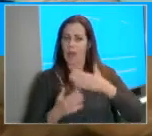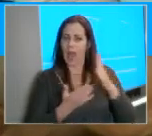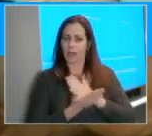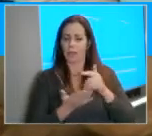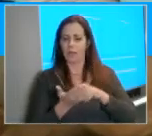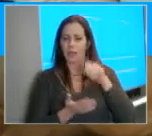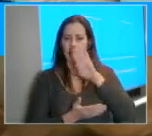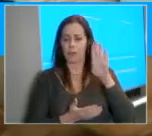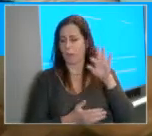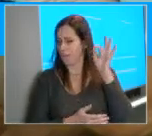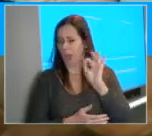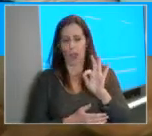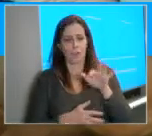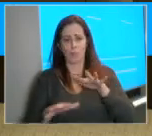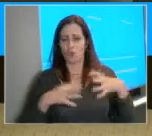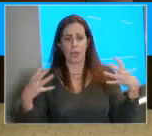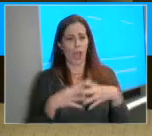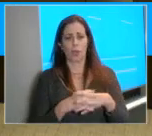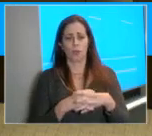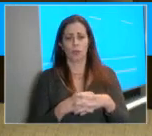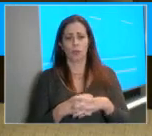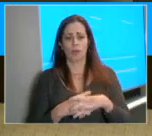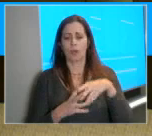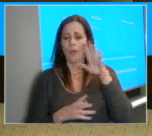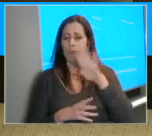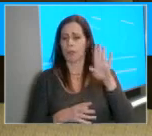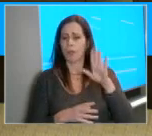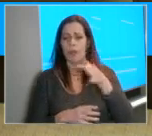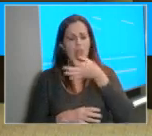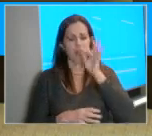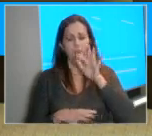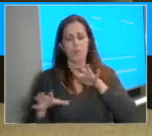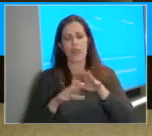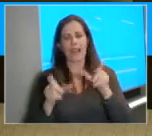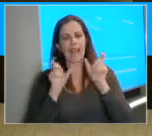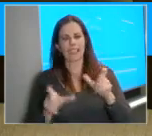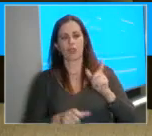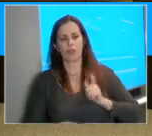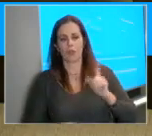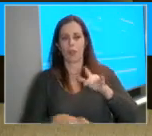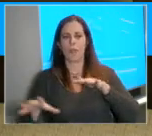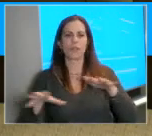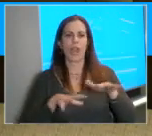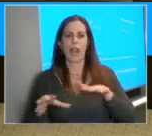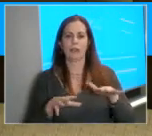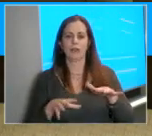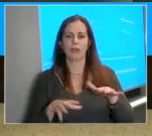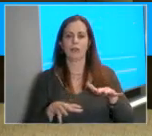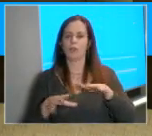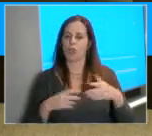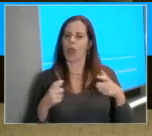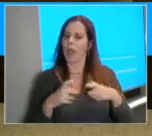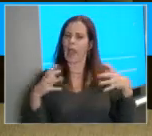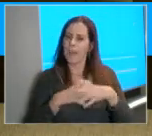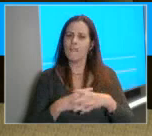כי נתניהו תרפד את ממשלת האחדות. הוא הדיף ממשלת חסינות אישית ולא ממשלה